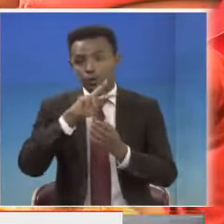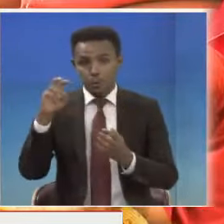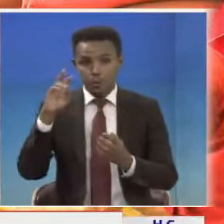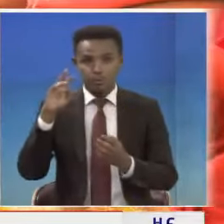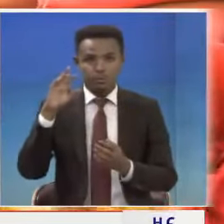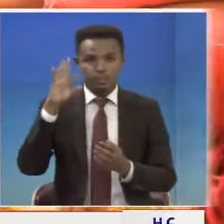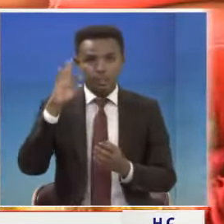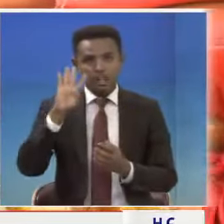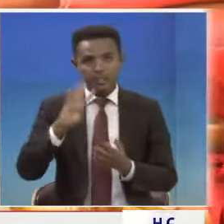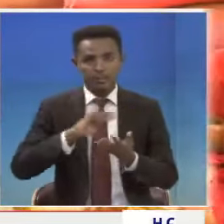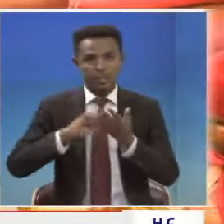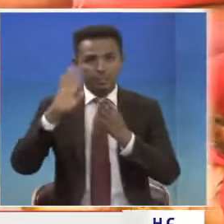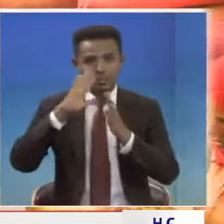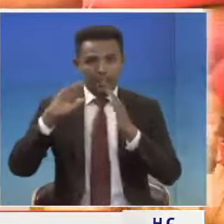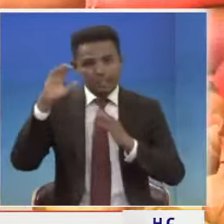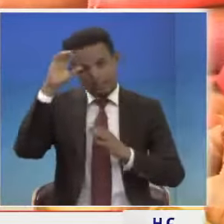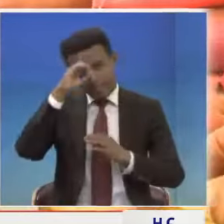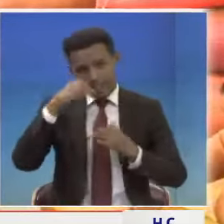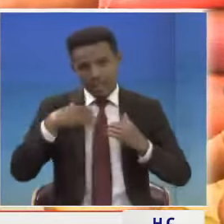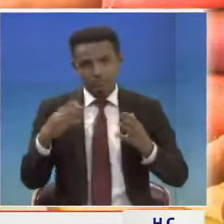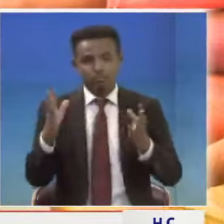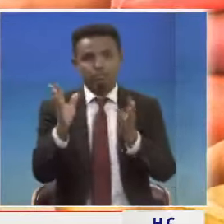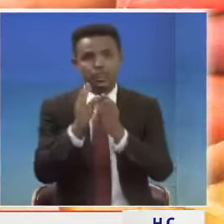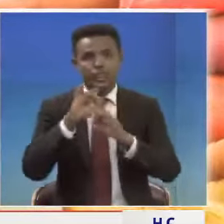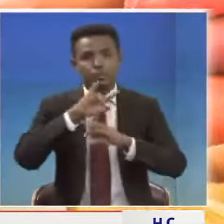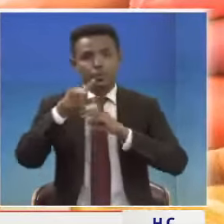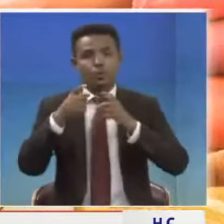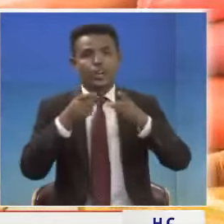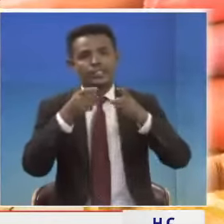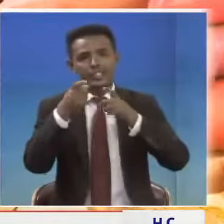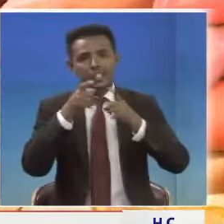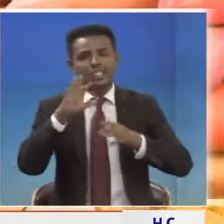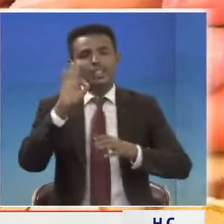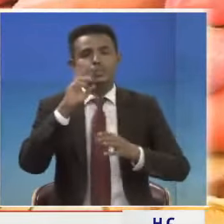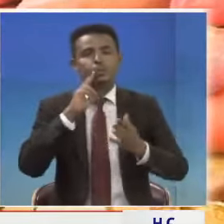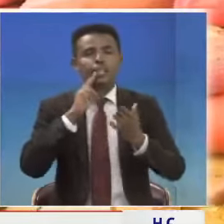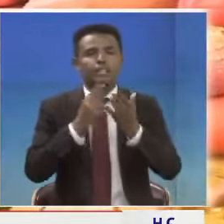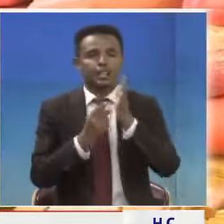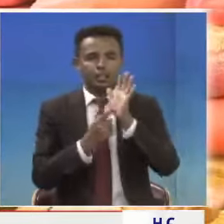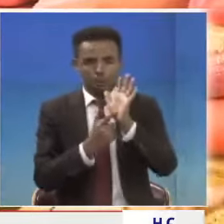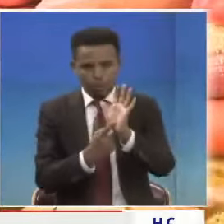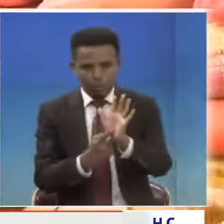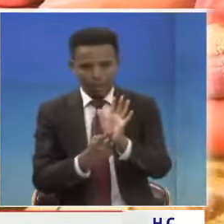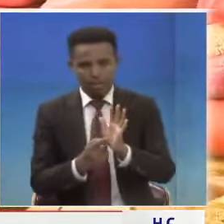ግምት ያለው ሀብት የተሰበሰበ መሆኑን ከዞኑ አስተዳደር የተገኘ መረጃ ይጠቁማል።